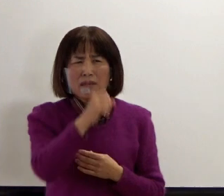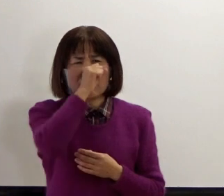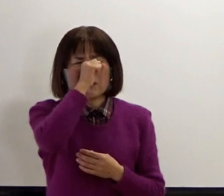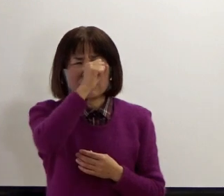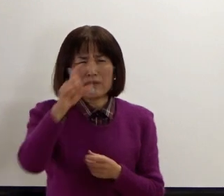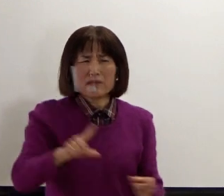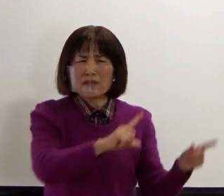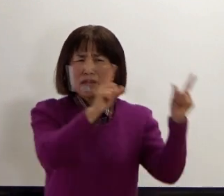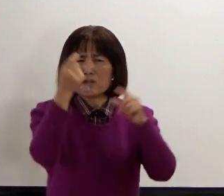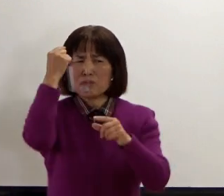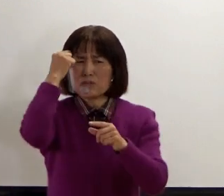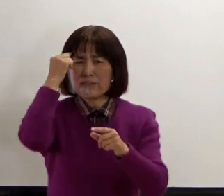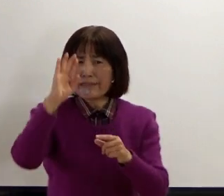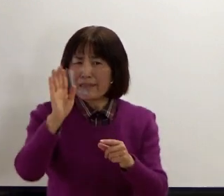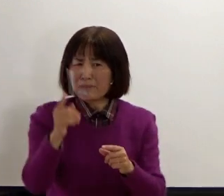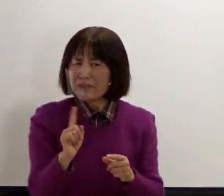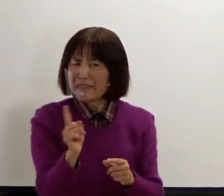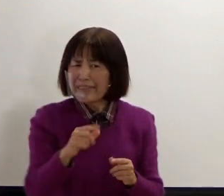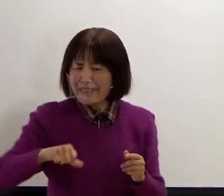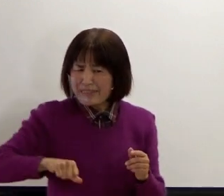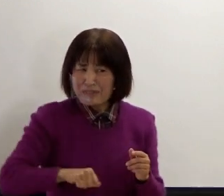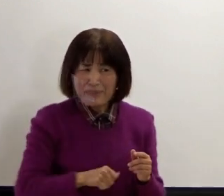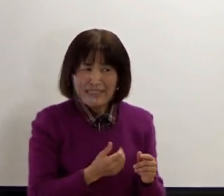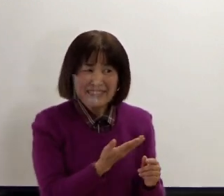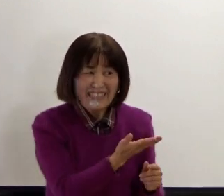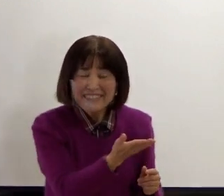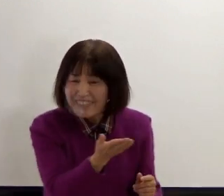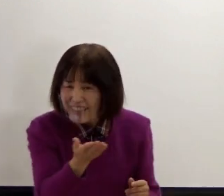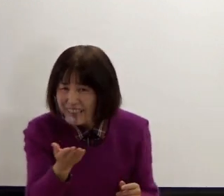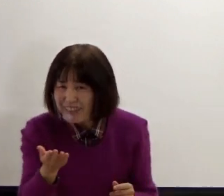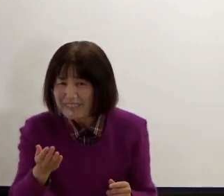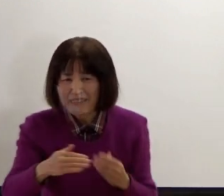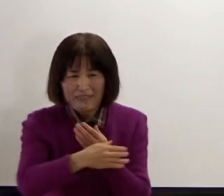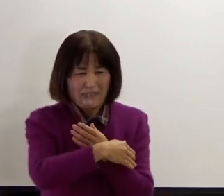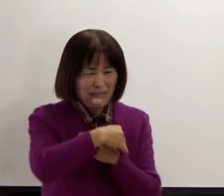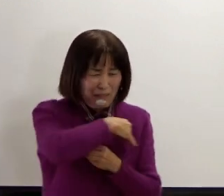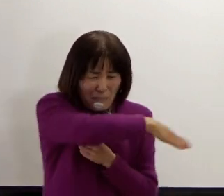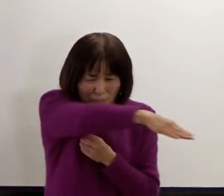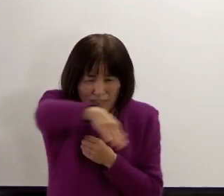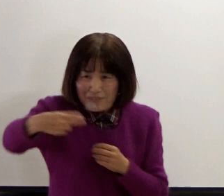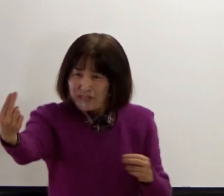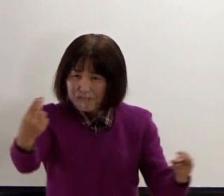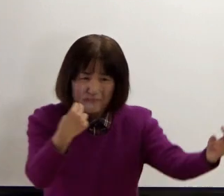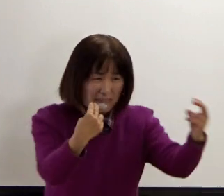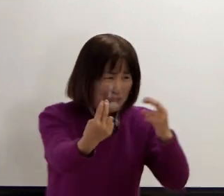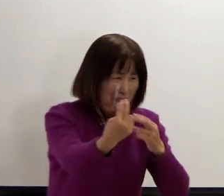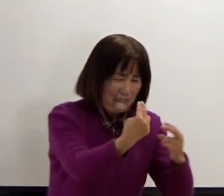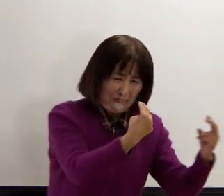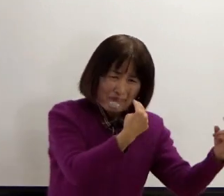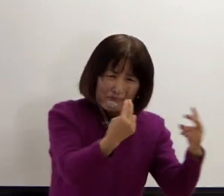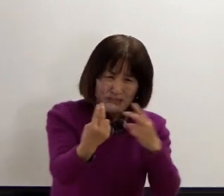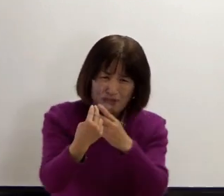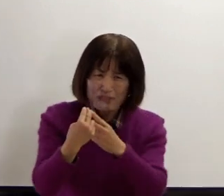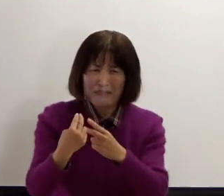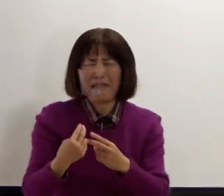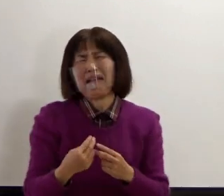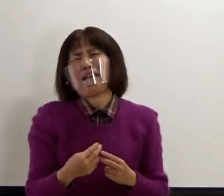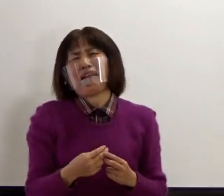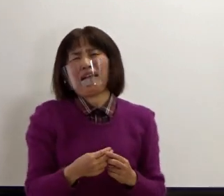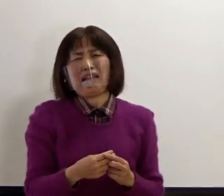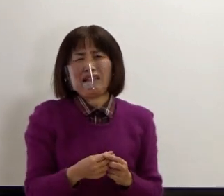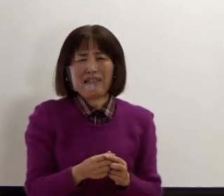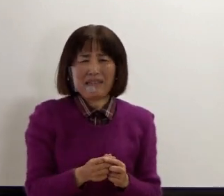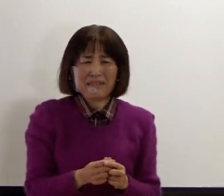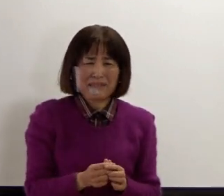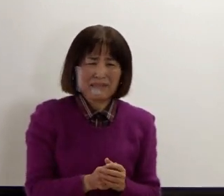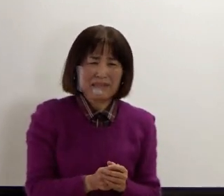ね、でもザカリアはいやいやいや、私はエリサベトを見限りませんと、夫に対するね、多